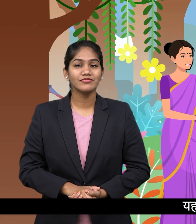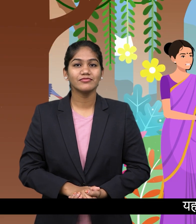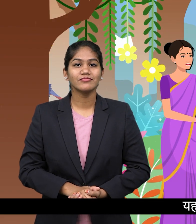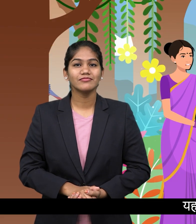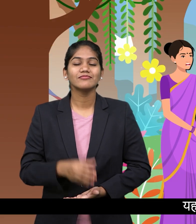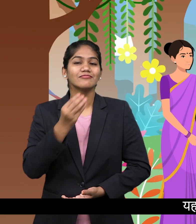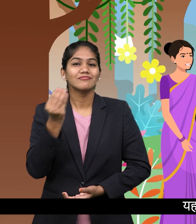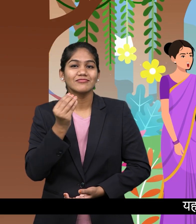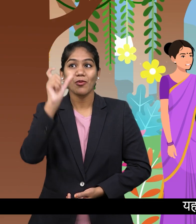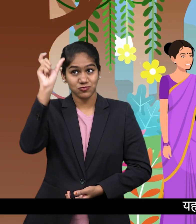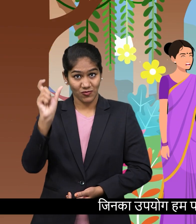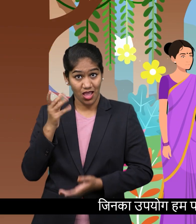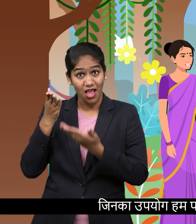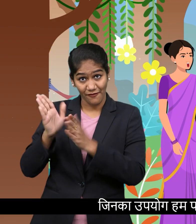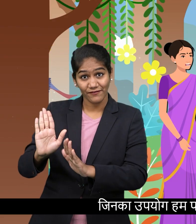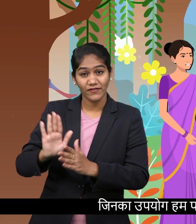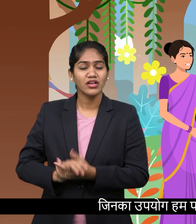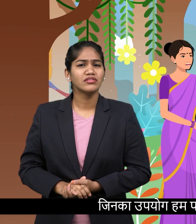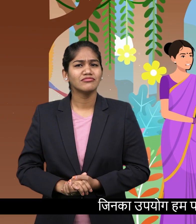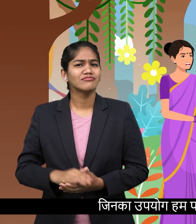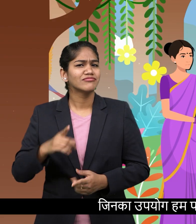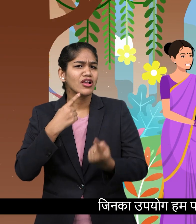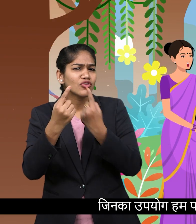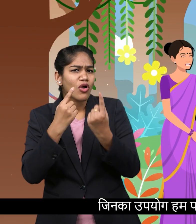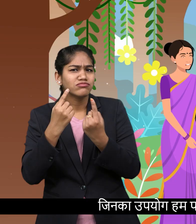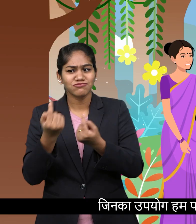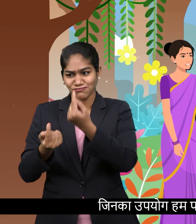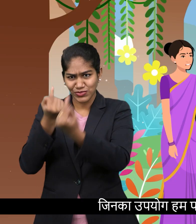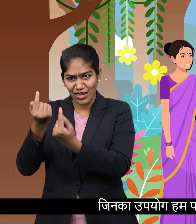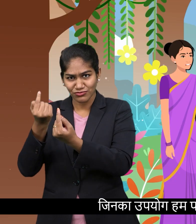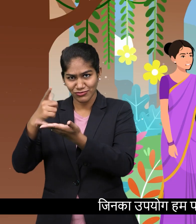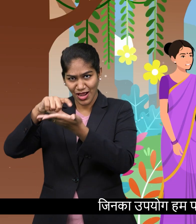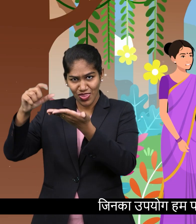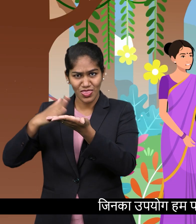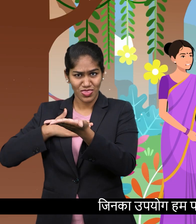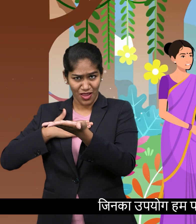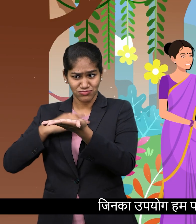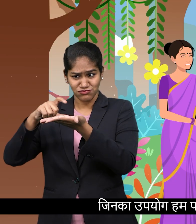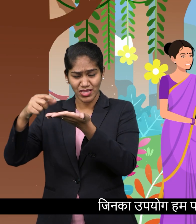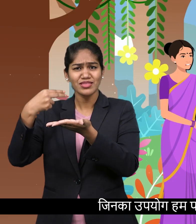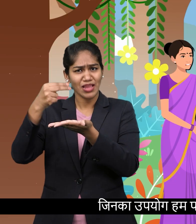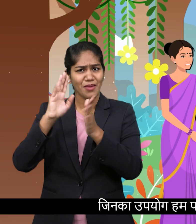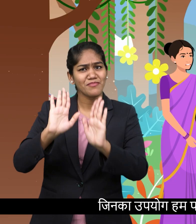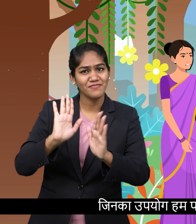यहाँ कुछ शब्द दिए गए हैं जिनका उपयोग हम पत्तियों के बारे में बात करते समय करते हैं।